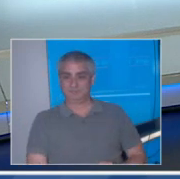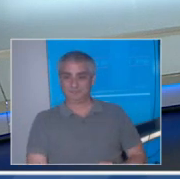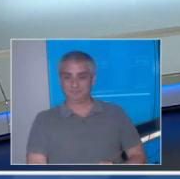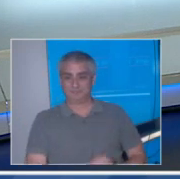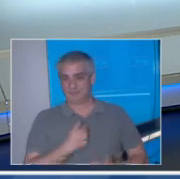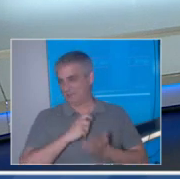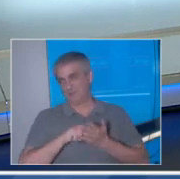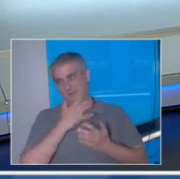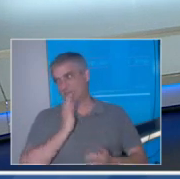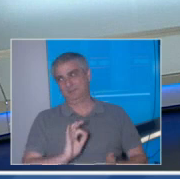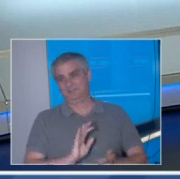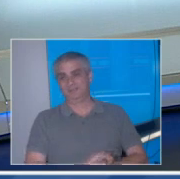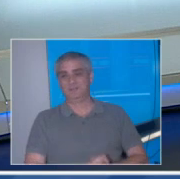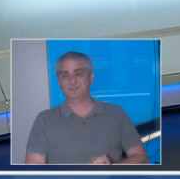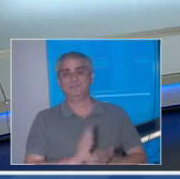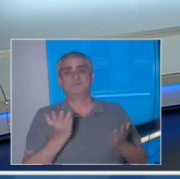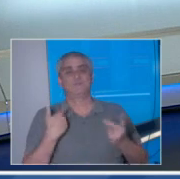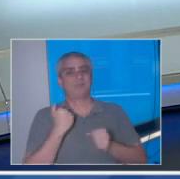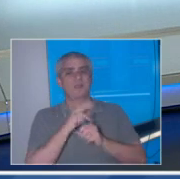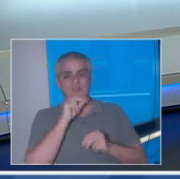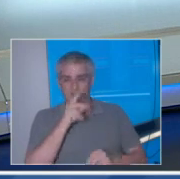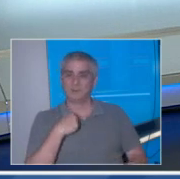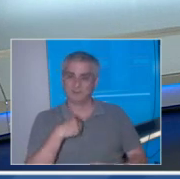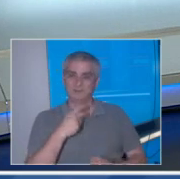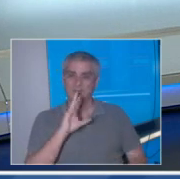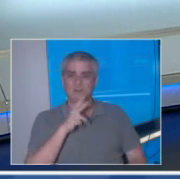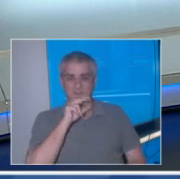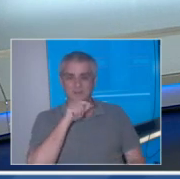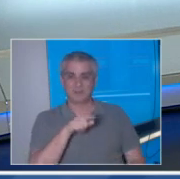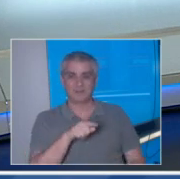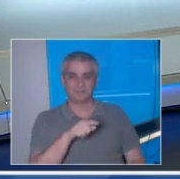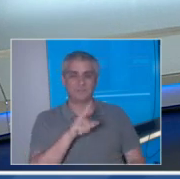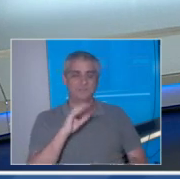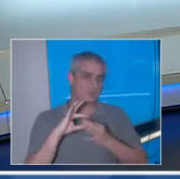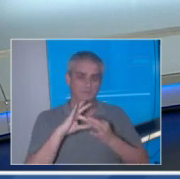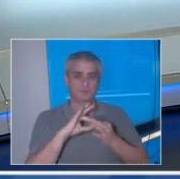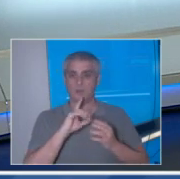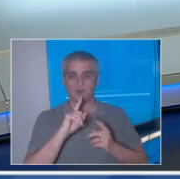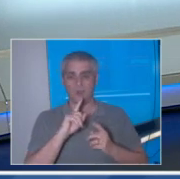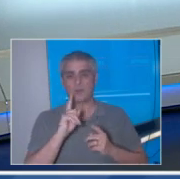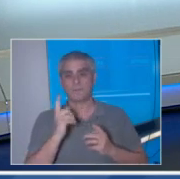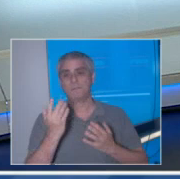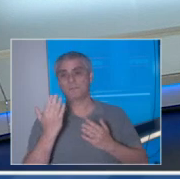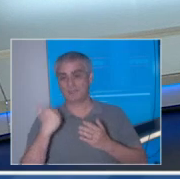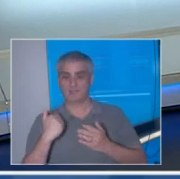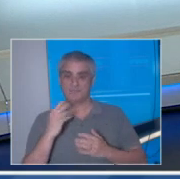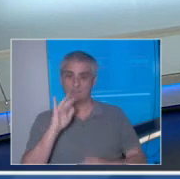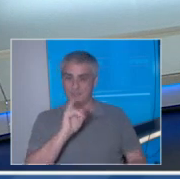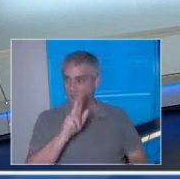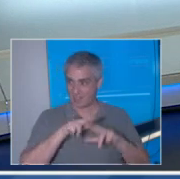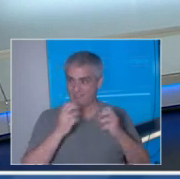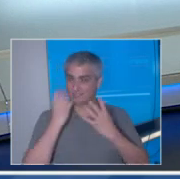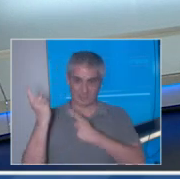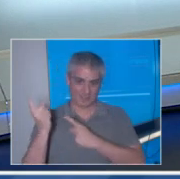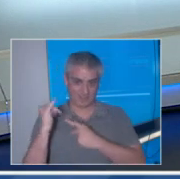אנחנו כתבים רציניים. כן. במה אנחנו מתעסקים? אני רוצה עוד פעם להתעסק במשפט. לא מיני ולא מבי זה של ארץ